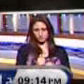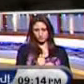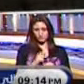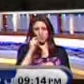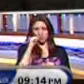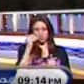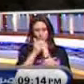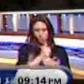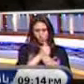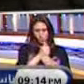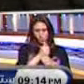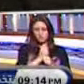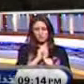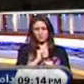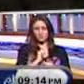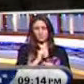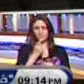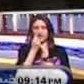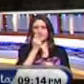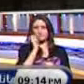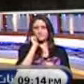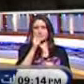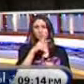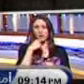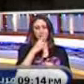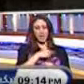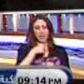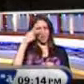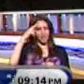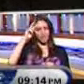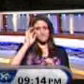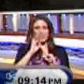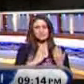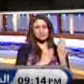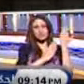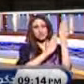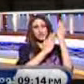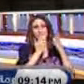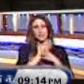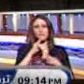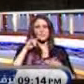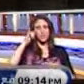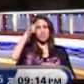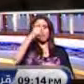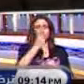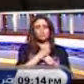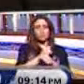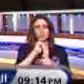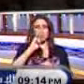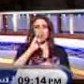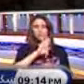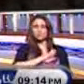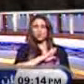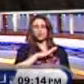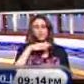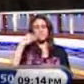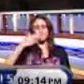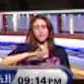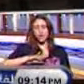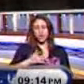زوجها حتى الان لم يحصل على لقب شهيد رغم انه كان في مهمه رسميه خاصه بالقوات المسلحه. اتفضلي مدام